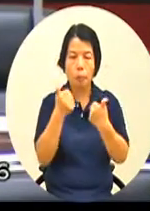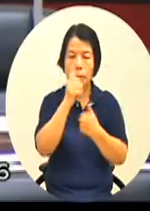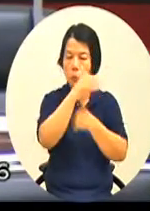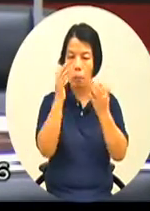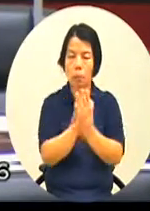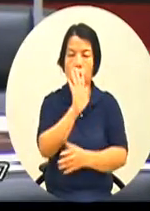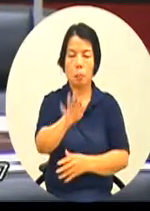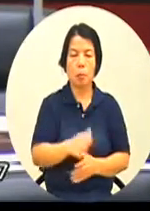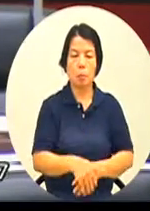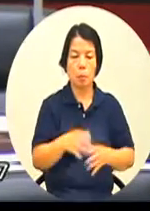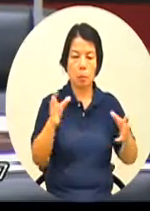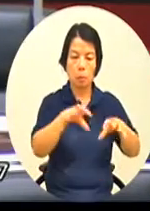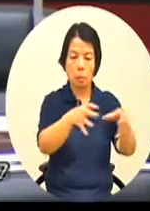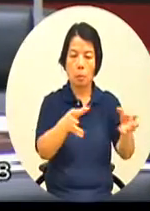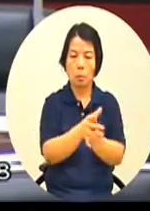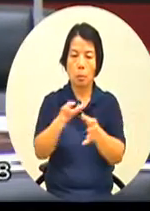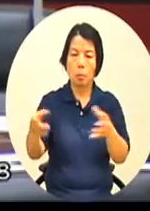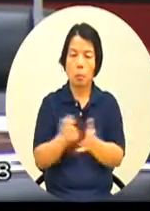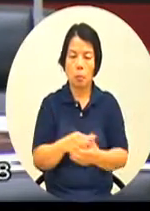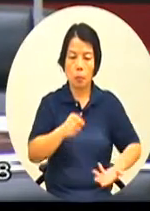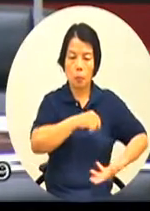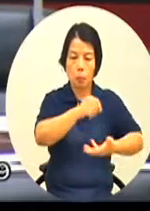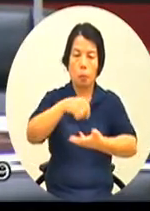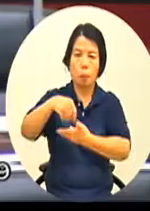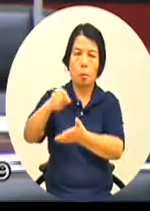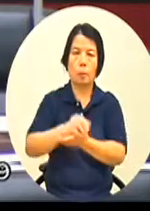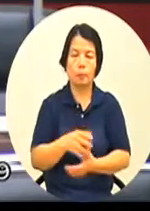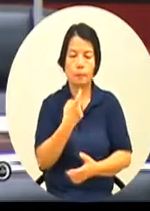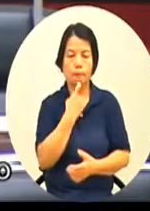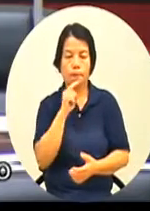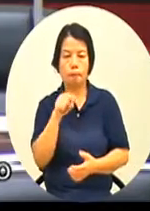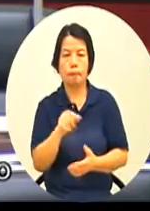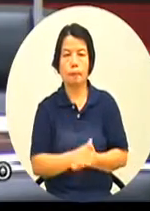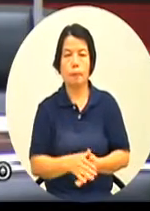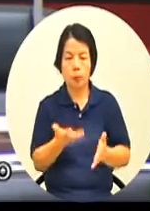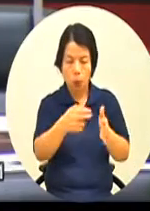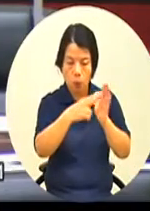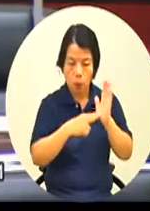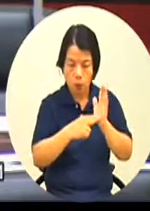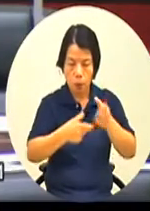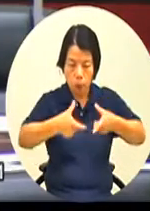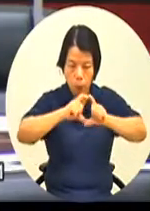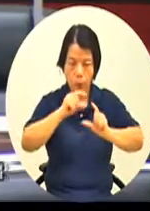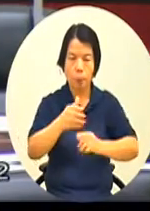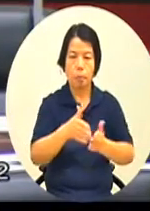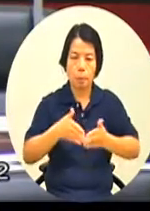意见，哦，去做质疑，啊，对方也要针对你的质疑做回答，